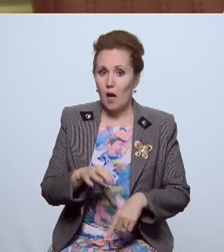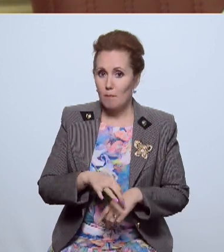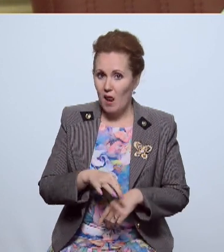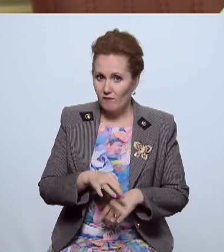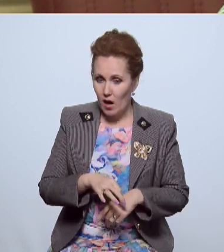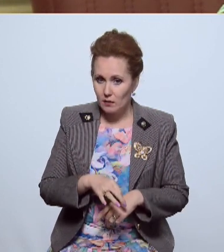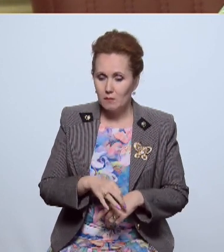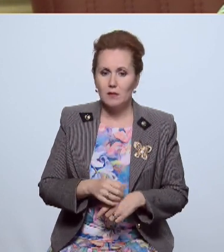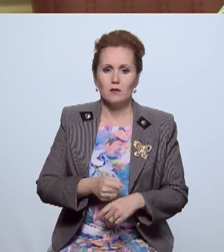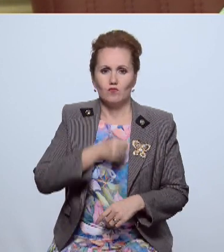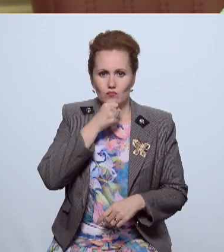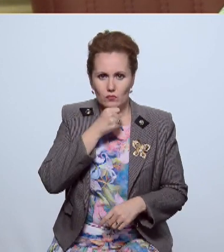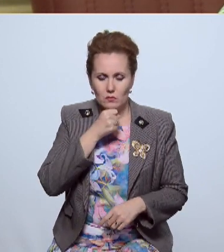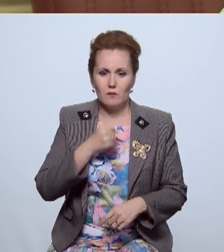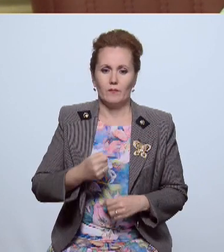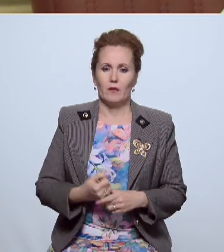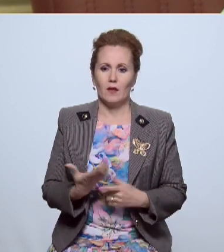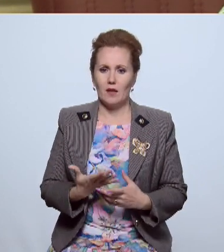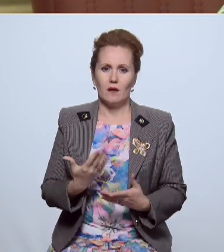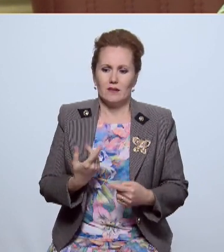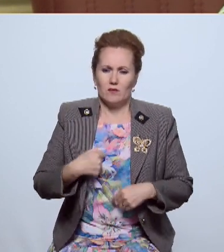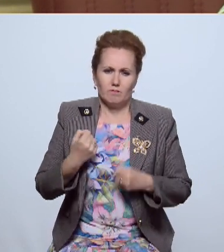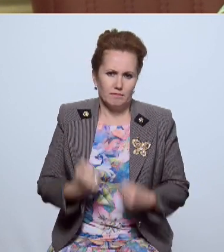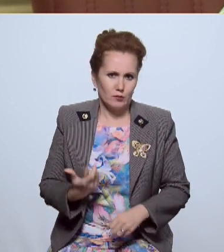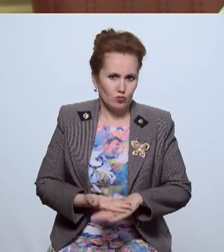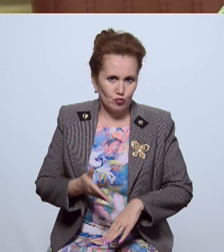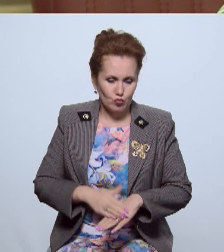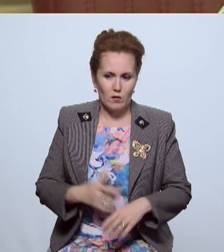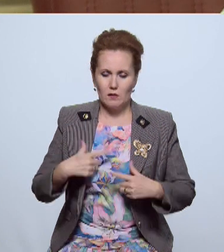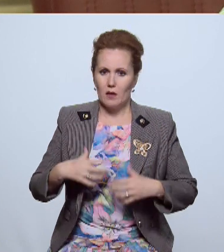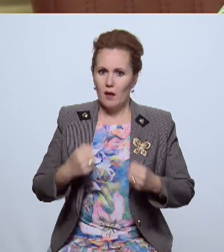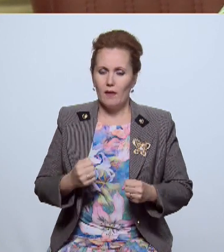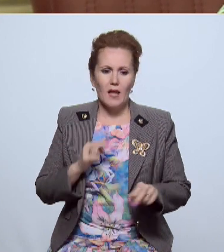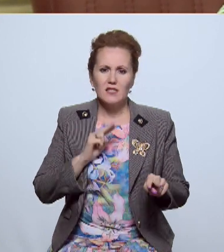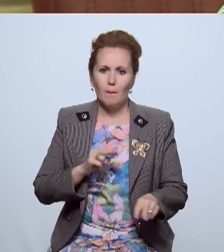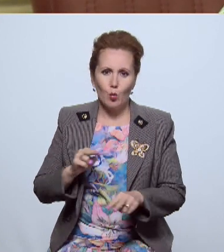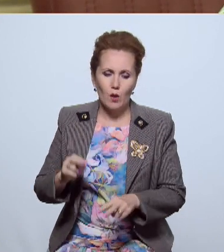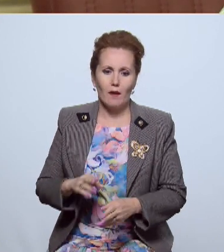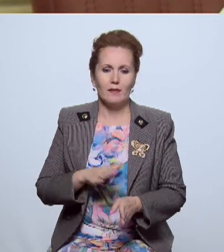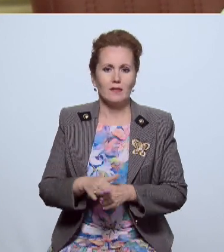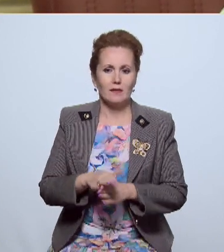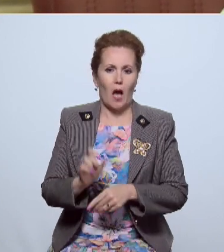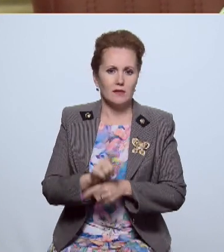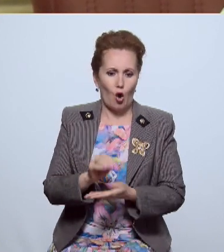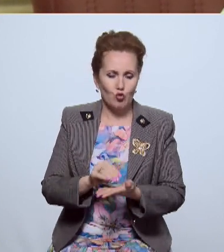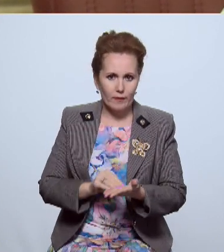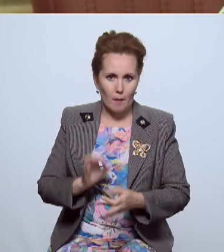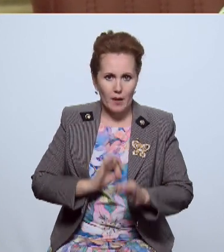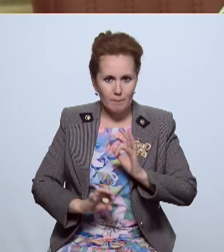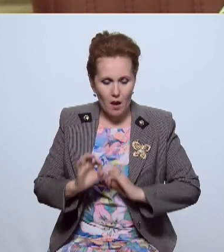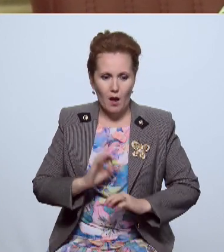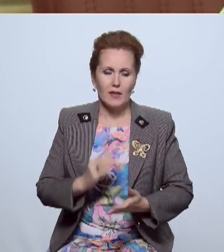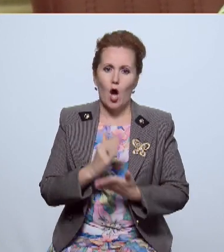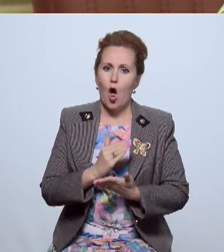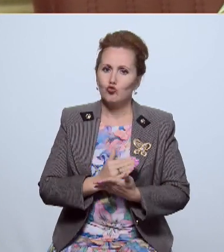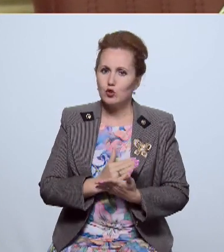подчеркиваю, стадии декомпенсации или субкомпенсации, то есть тогда, когда человек не соблюдает назначенные препараты, допустим, и